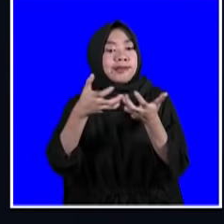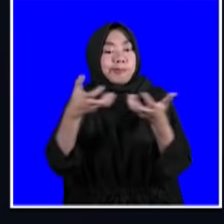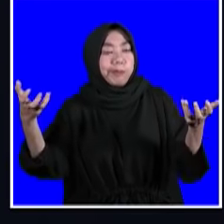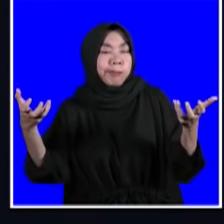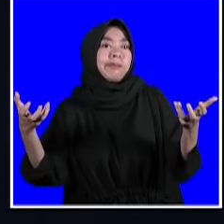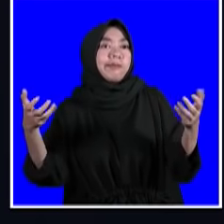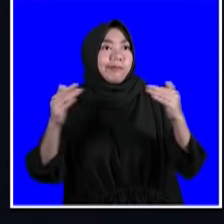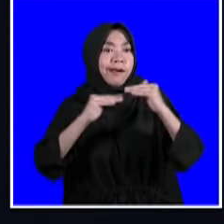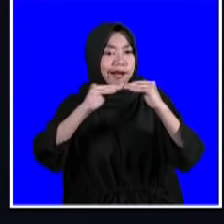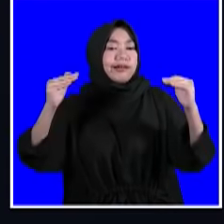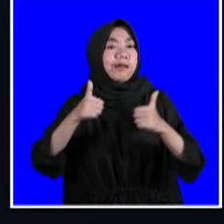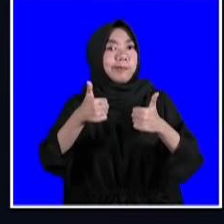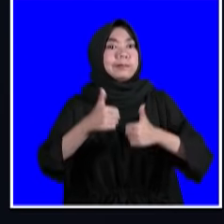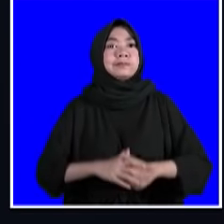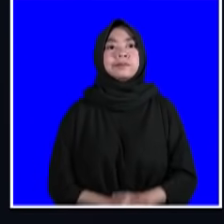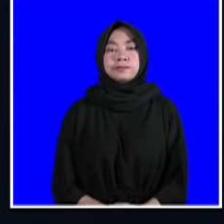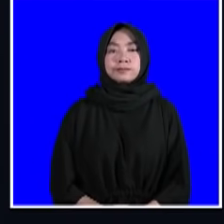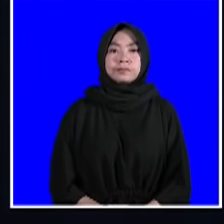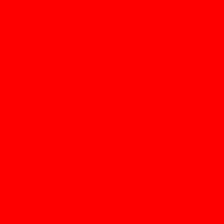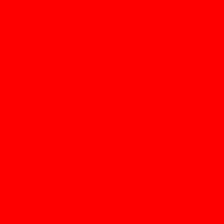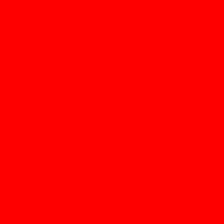gini ketika perceraian terjadi.